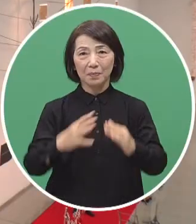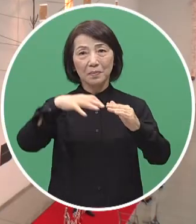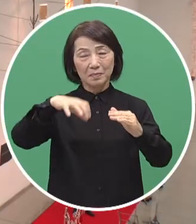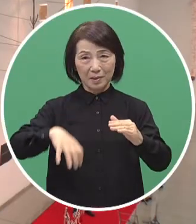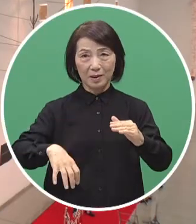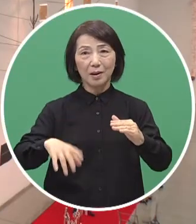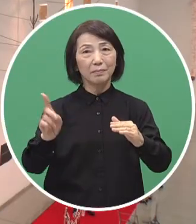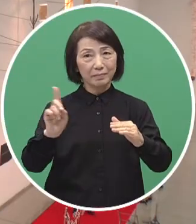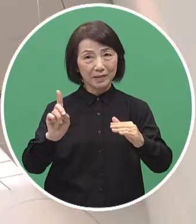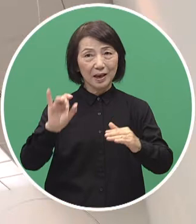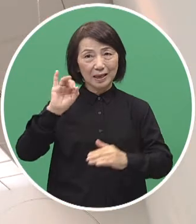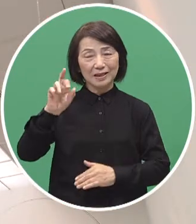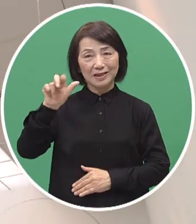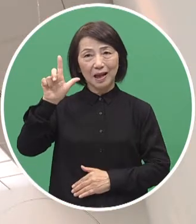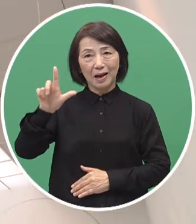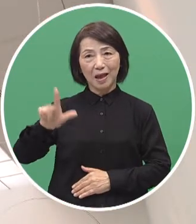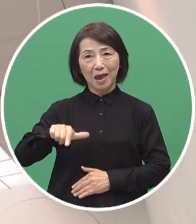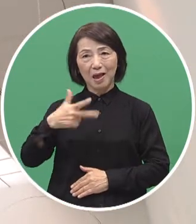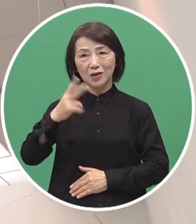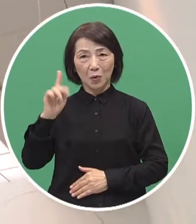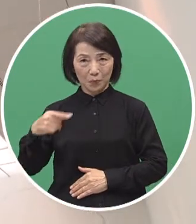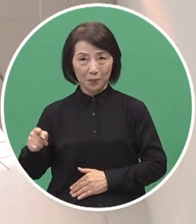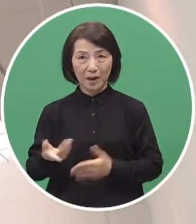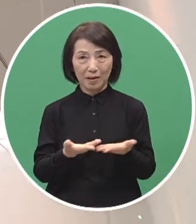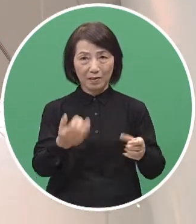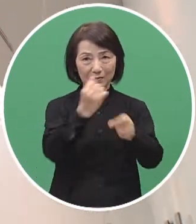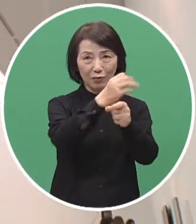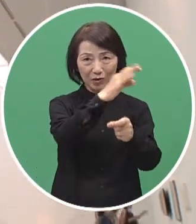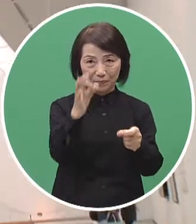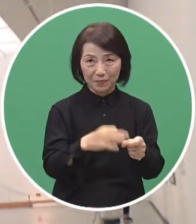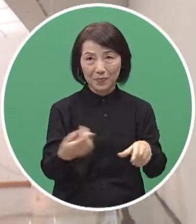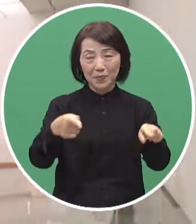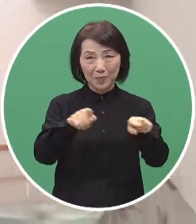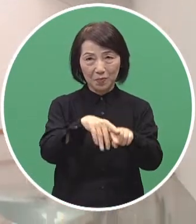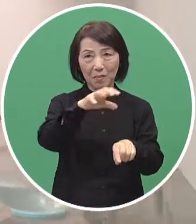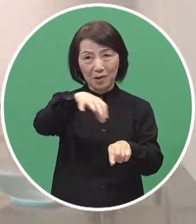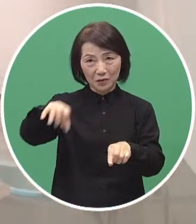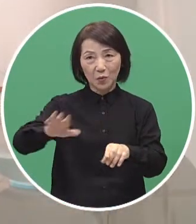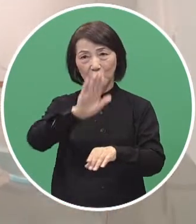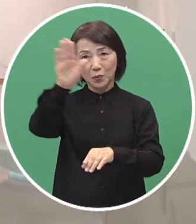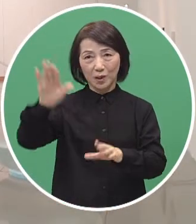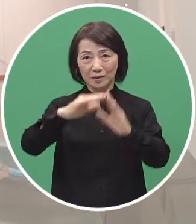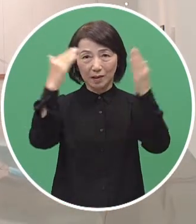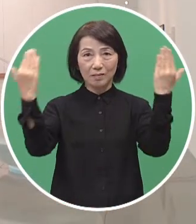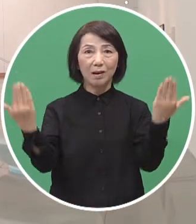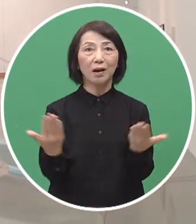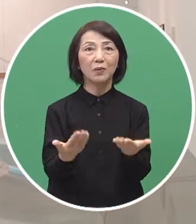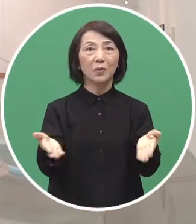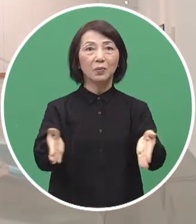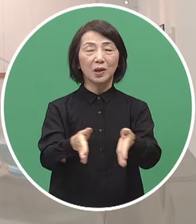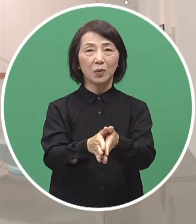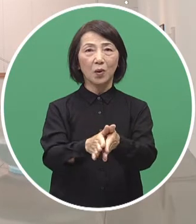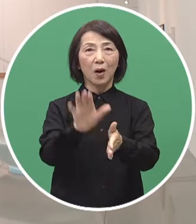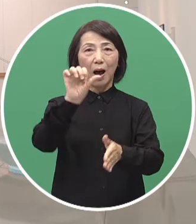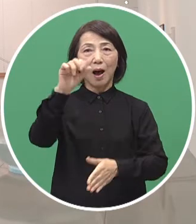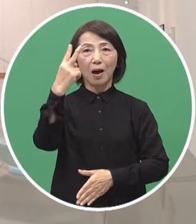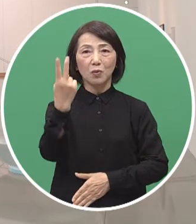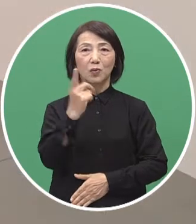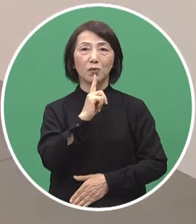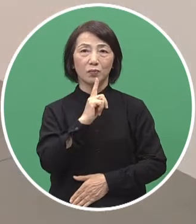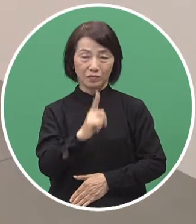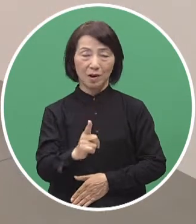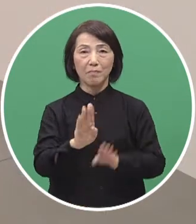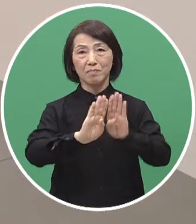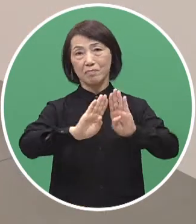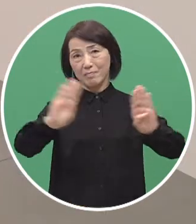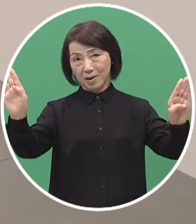会場ではインスタレーション、展示する作品とともに場所や空間全体を含めてアートと